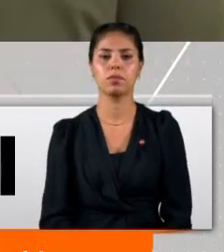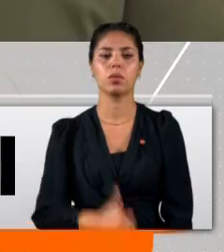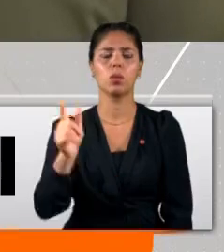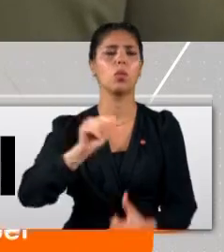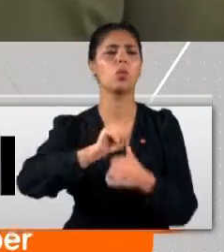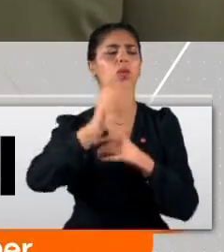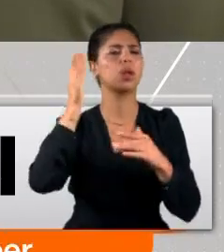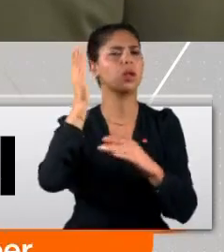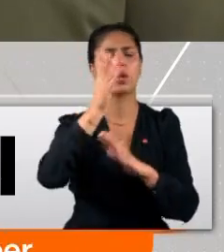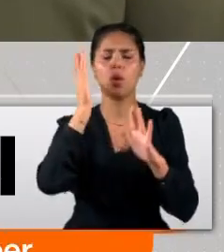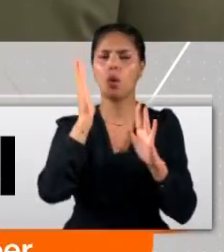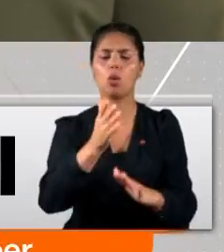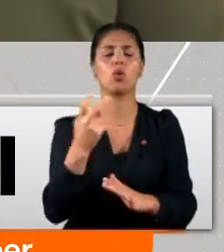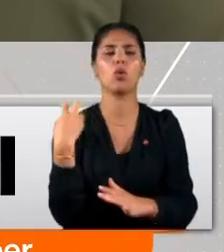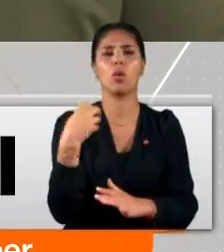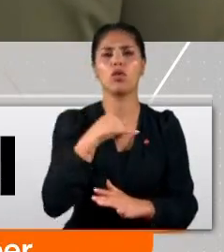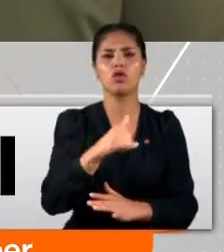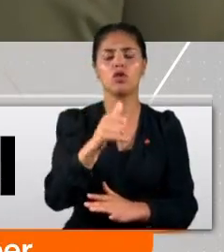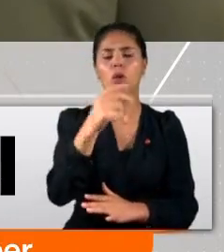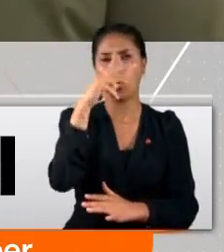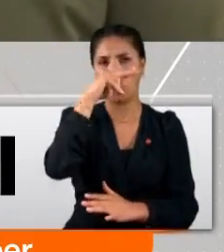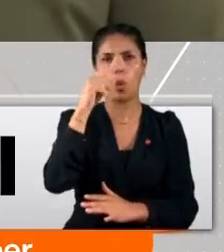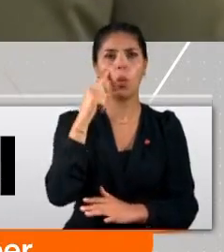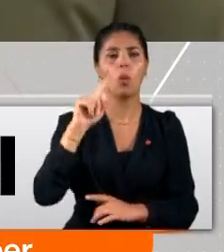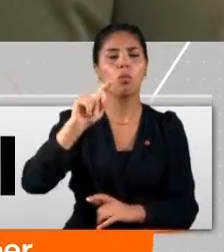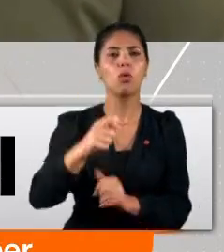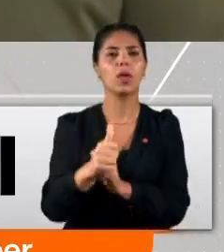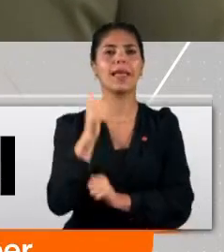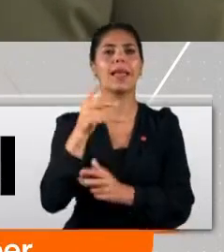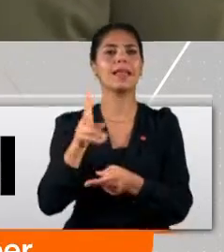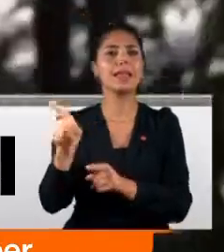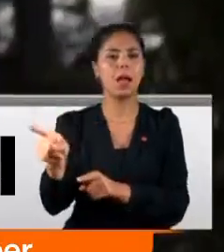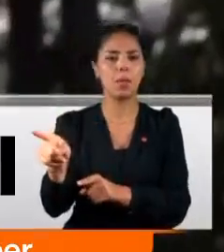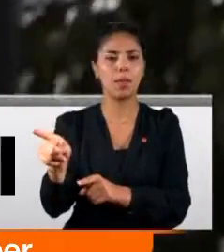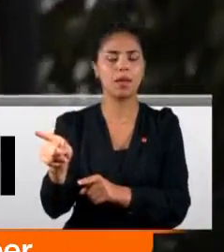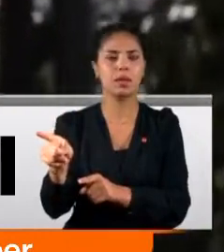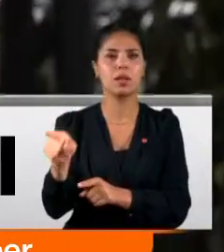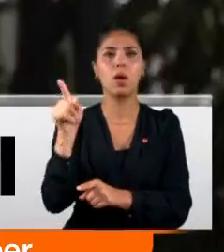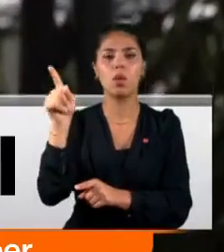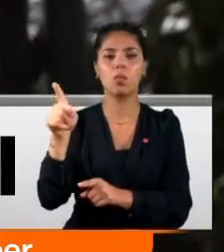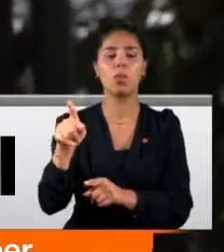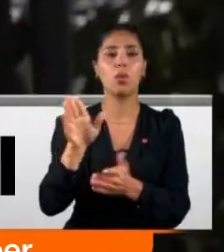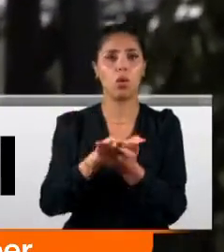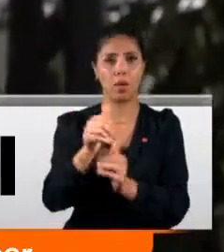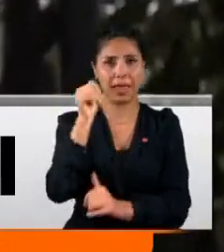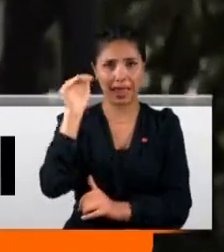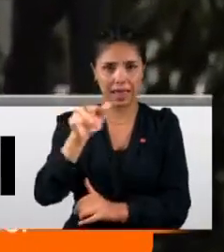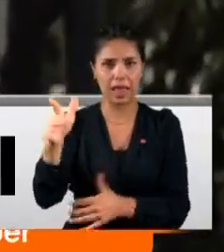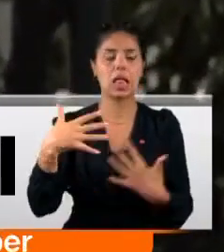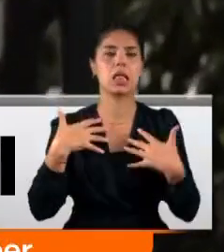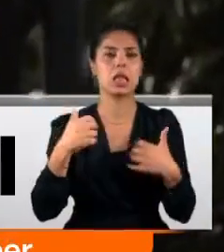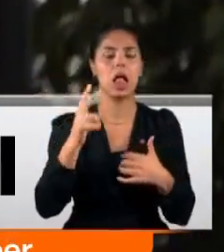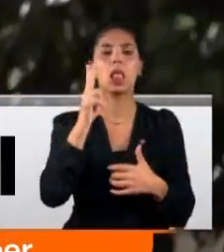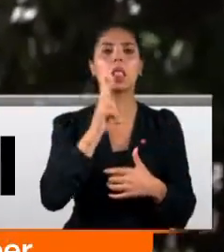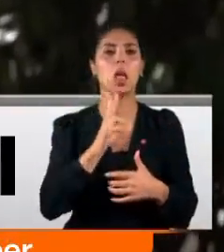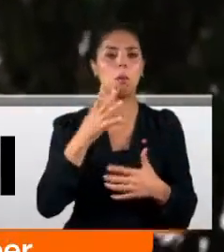binlerce kilometre uzağa gitsinler, köpekler çok rahatlıkla geri gelirler, yayan gittilerse. Tina'nın geri döndüğünde gayet sağlıklı ve